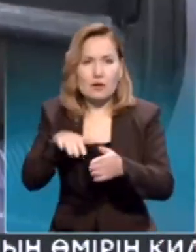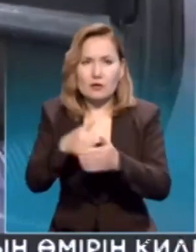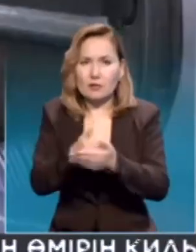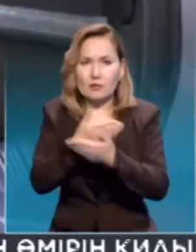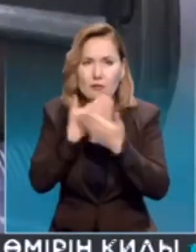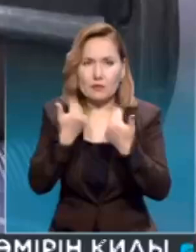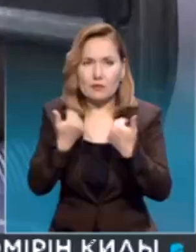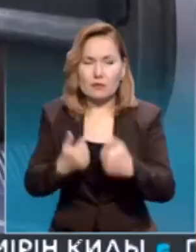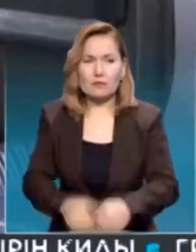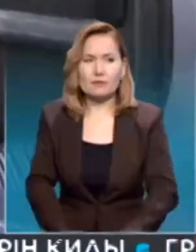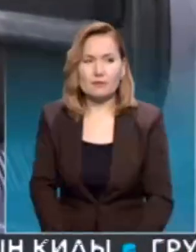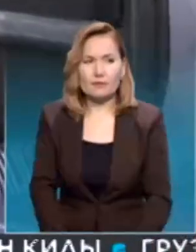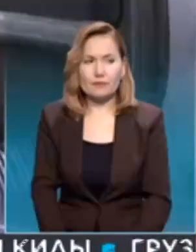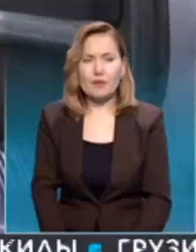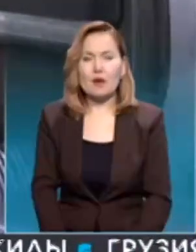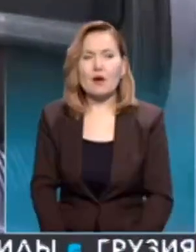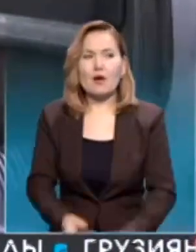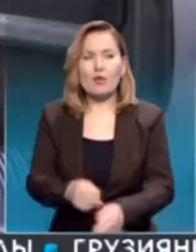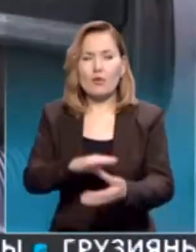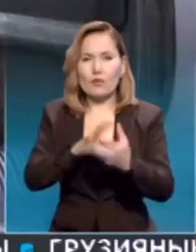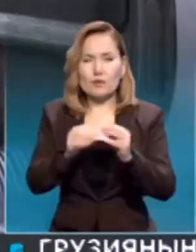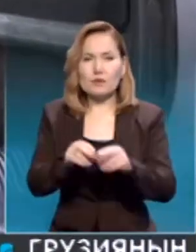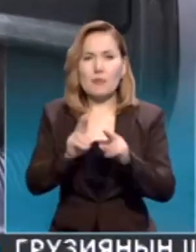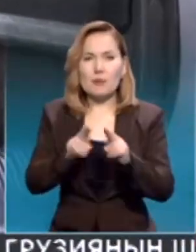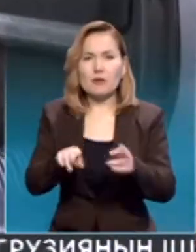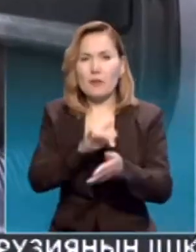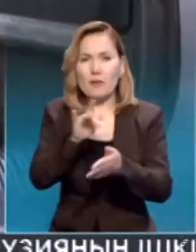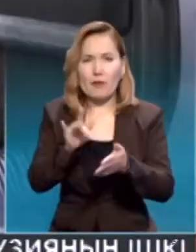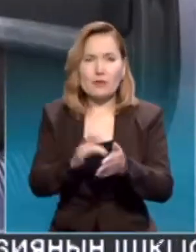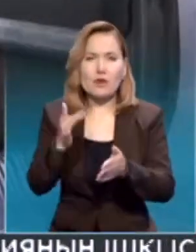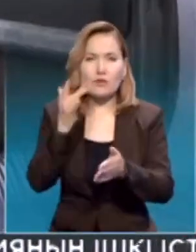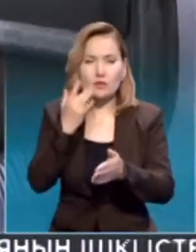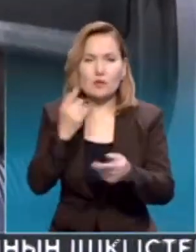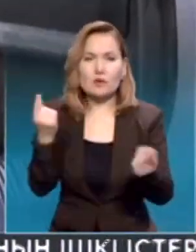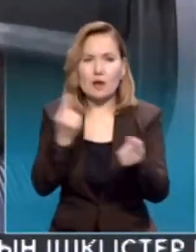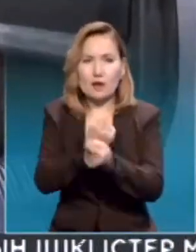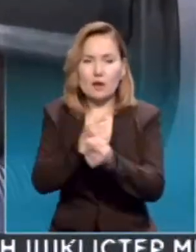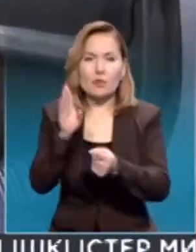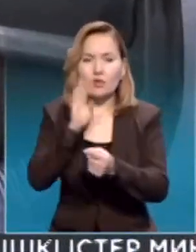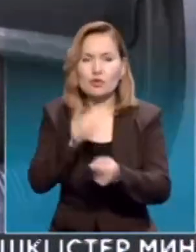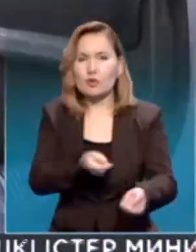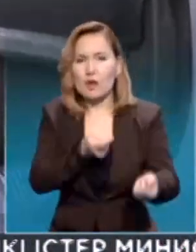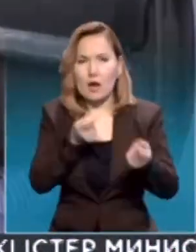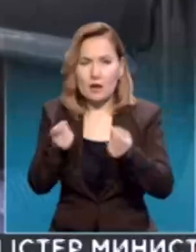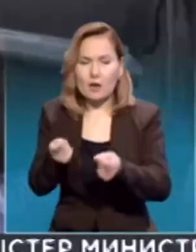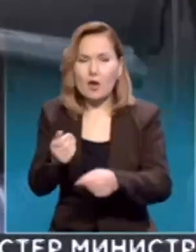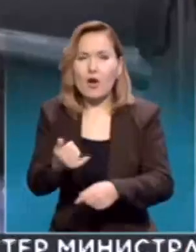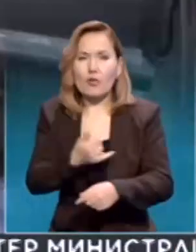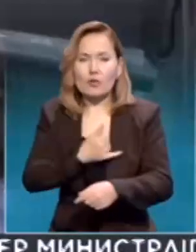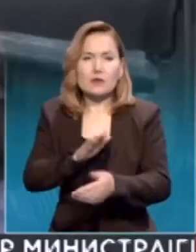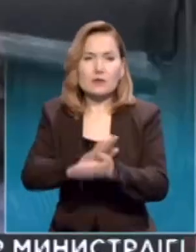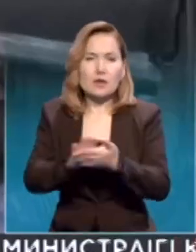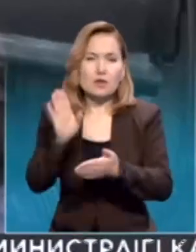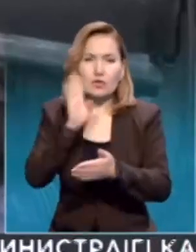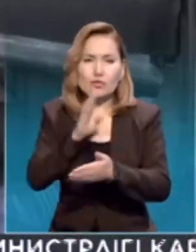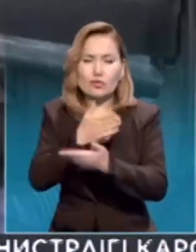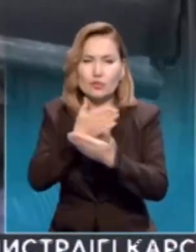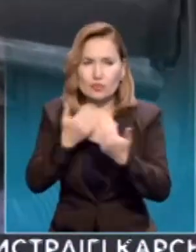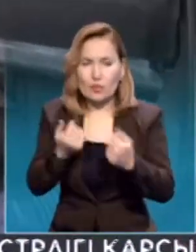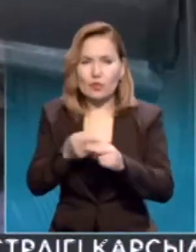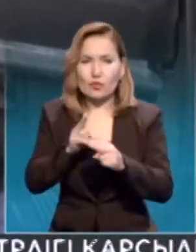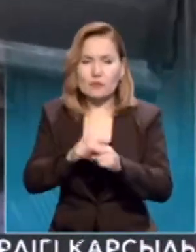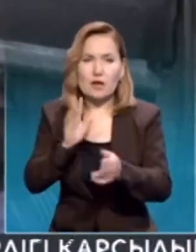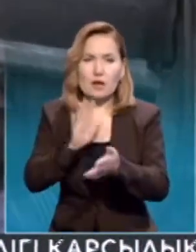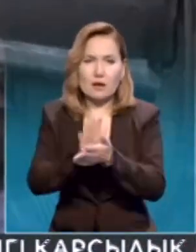Мәмлетке барсақ, Қызылжар қаласына барсақ, суды алып келеміз, шетін су таза. Мұның ішінде ондай су жоқ шетін. Анау локальный источник дейді, оның ішіндегі